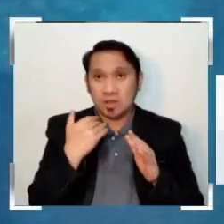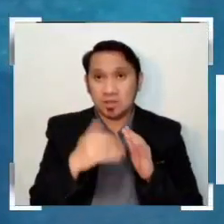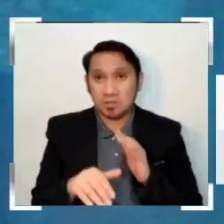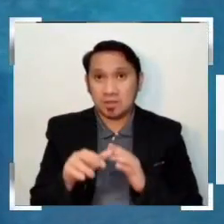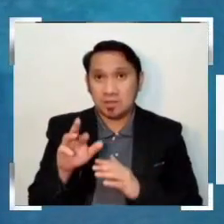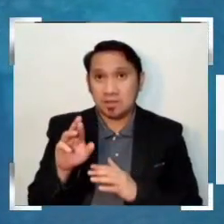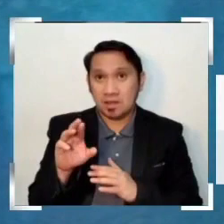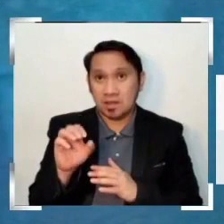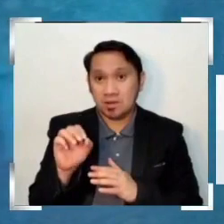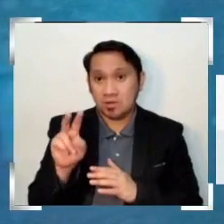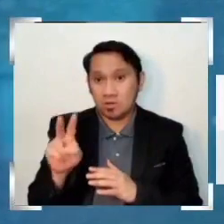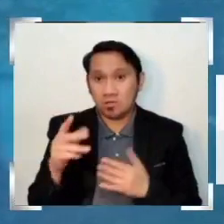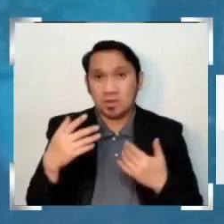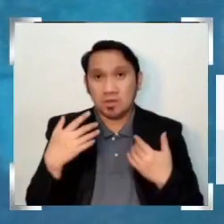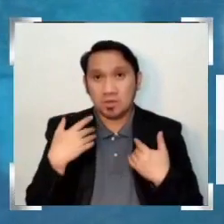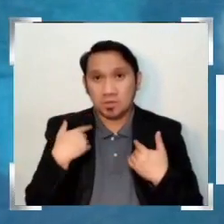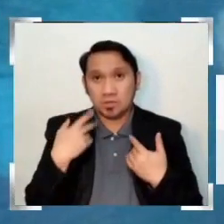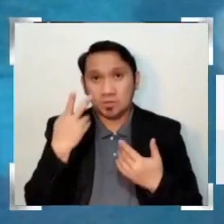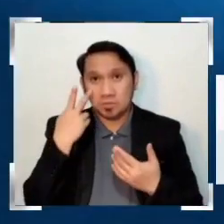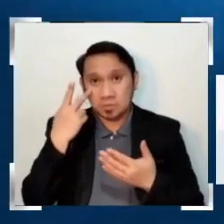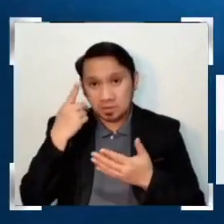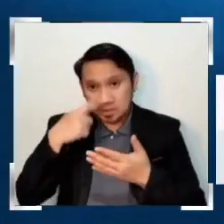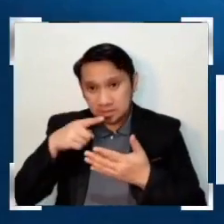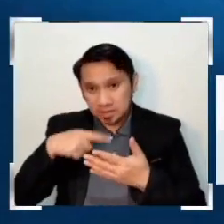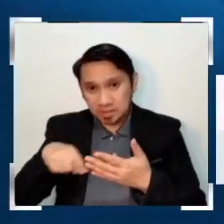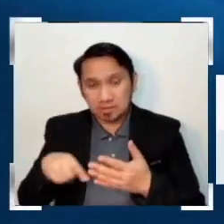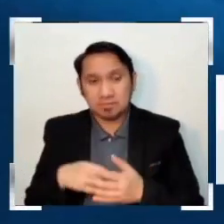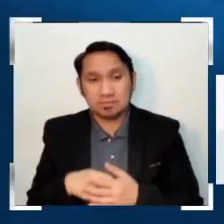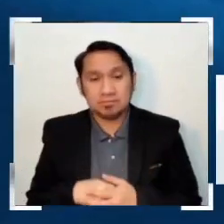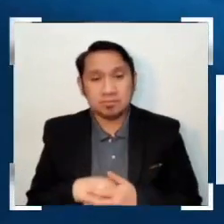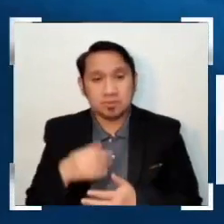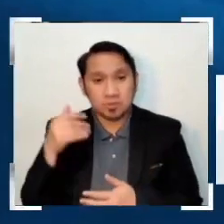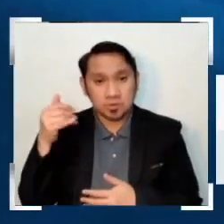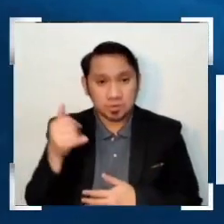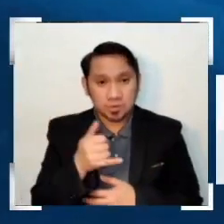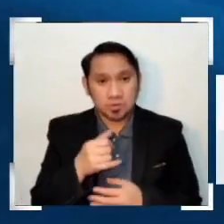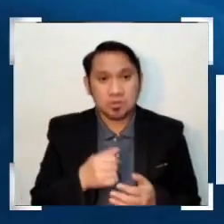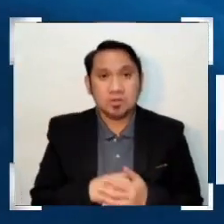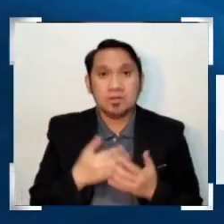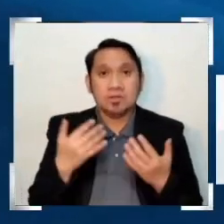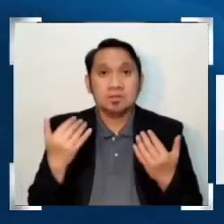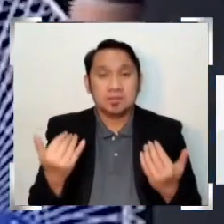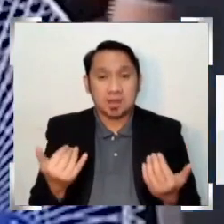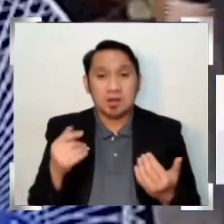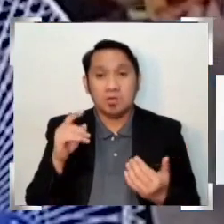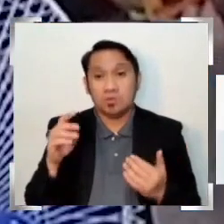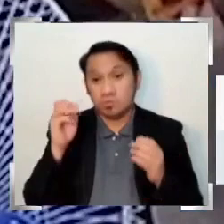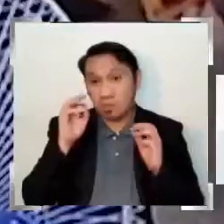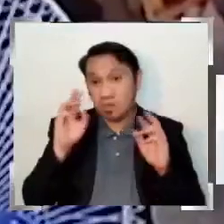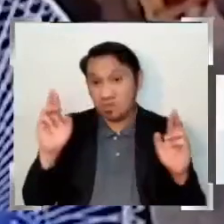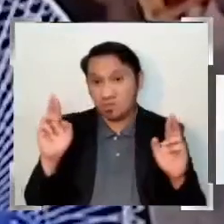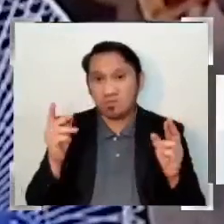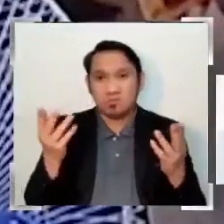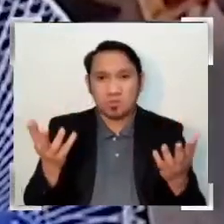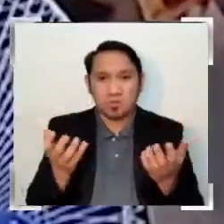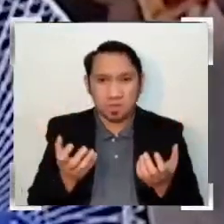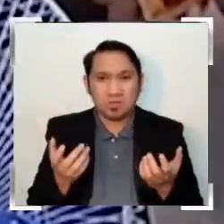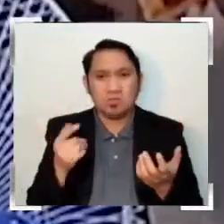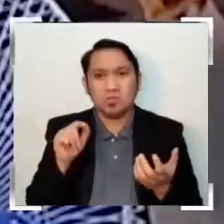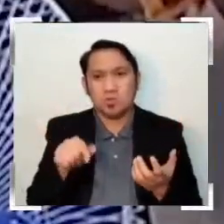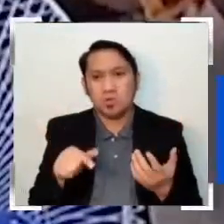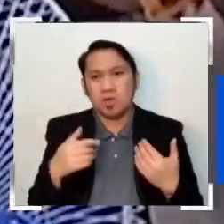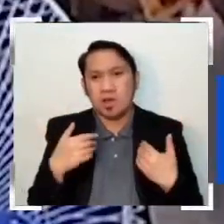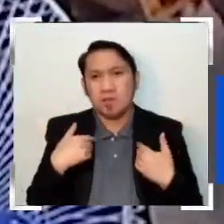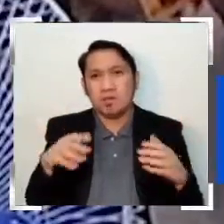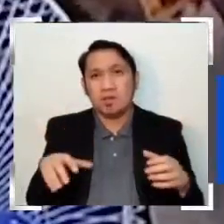magsagawa ng underwater surveillance. Ang alkalde ng Pola humiling ng agarang aksyon. Kung kayo napapagod pabalik-balik sa Pola,